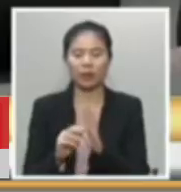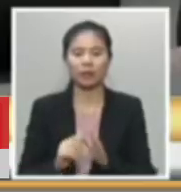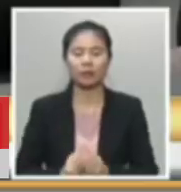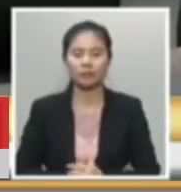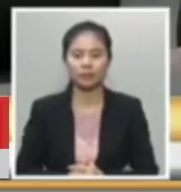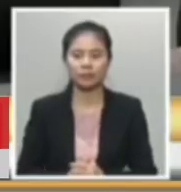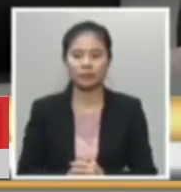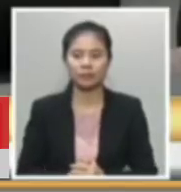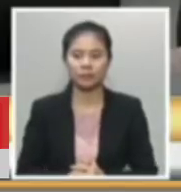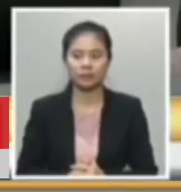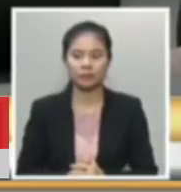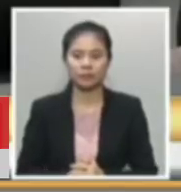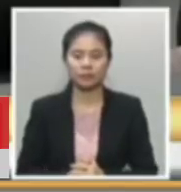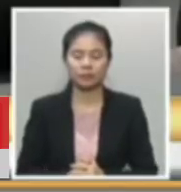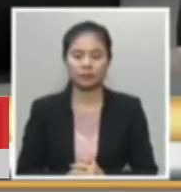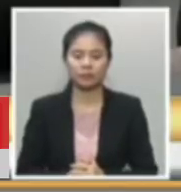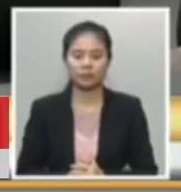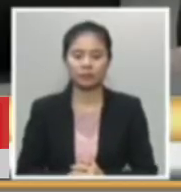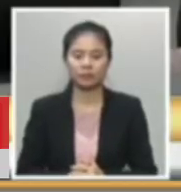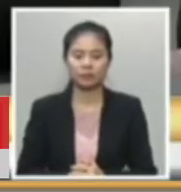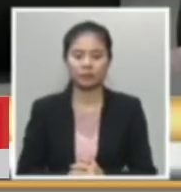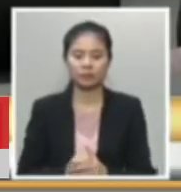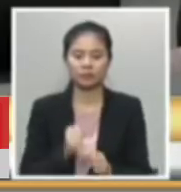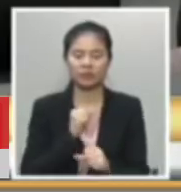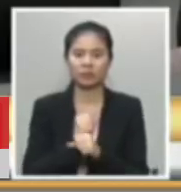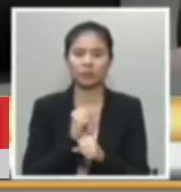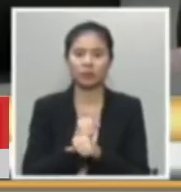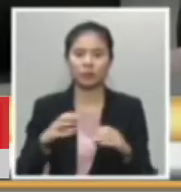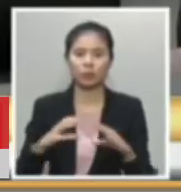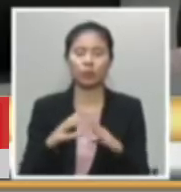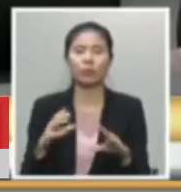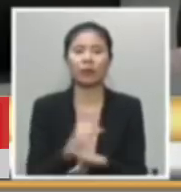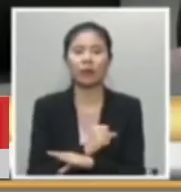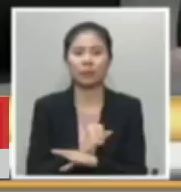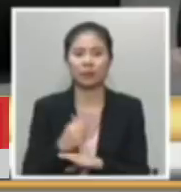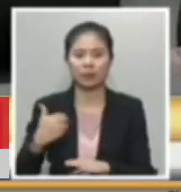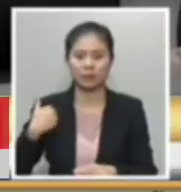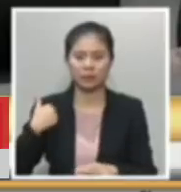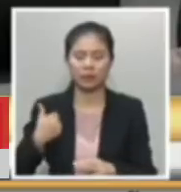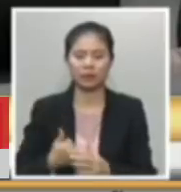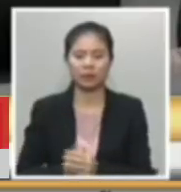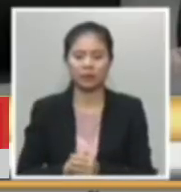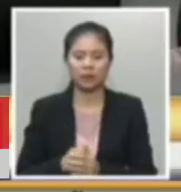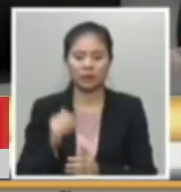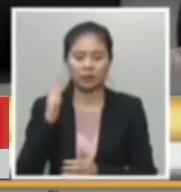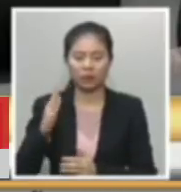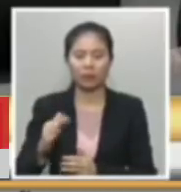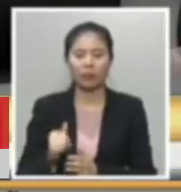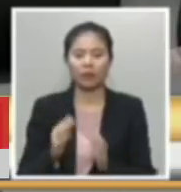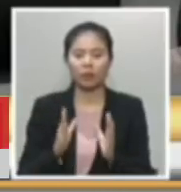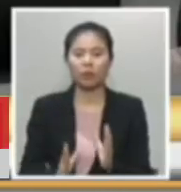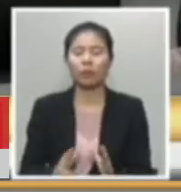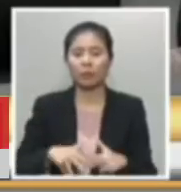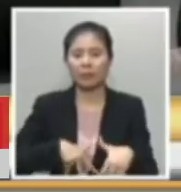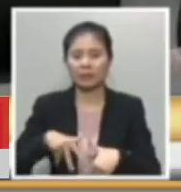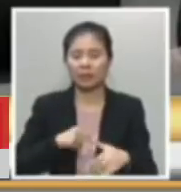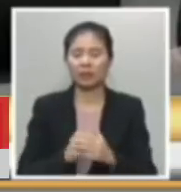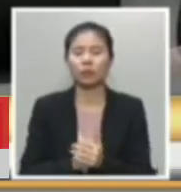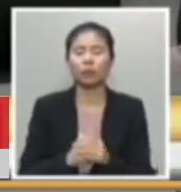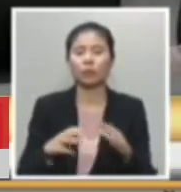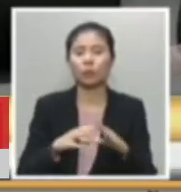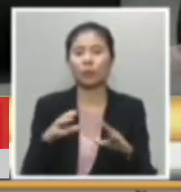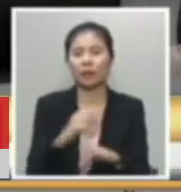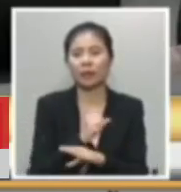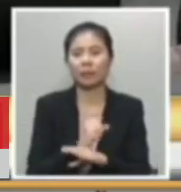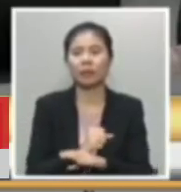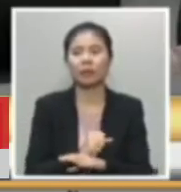อันนี้คือการฆ่าสถาบันการเมืองพรรคการเมืองทางอ้อมครับต่อไปพี่น้องประชาชนไม่ต้องเลือกพรรคการเมืองห